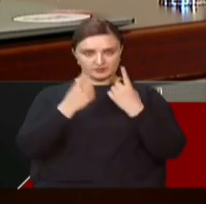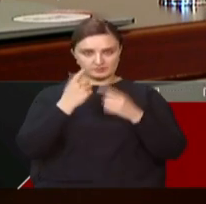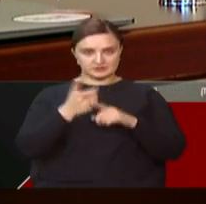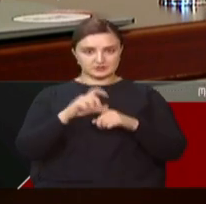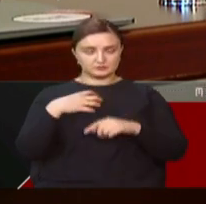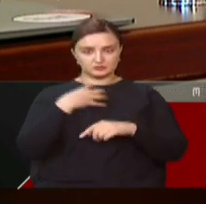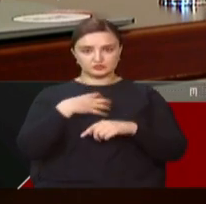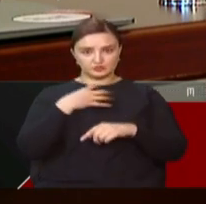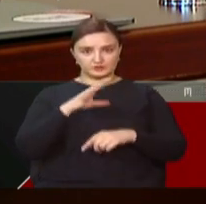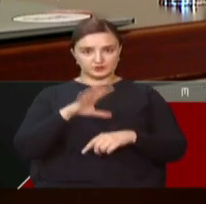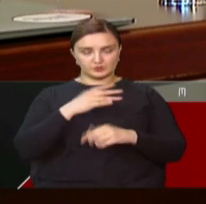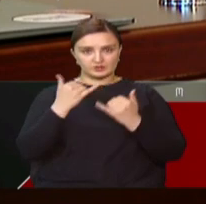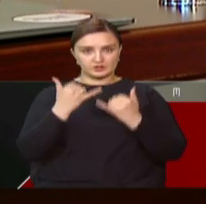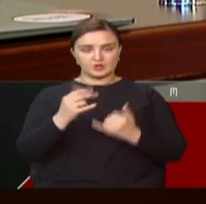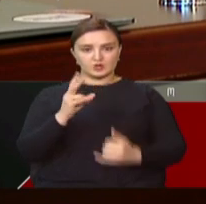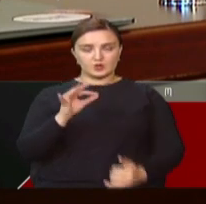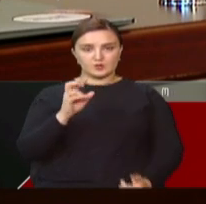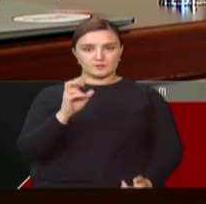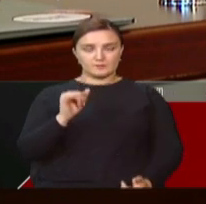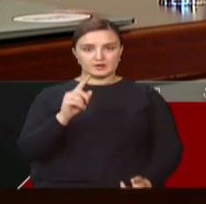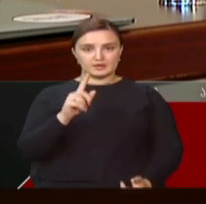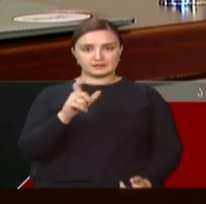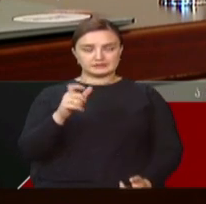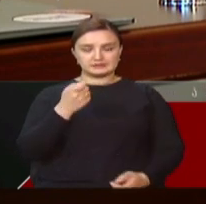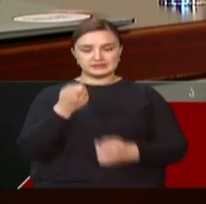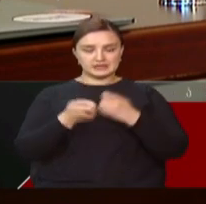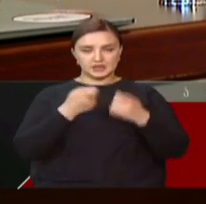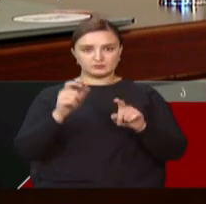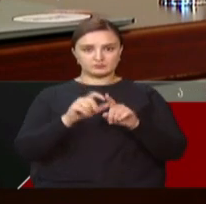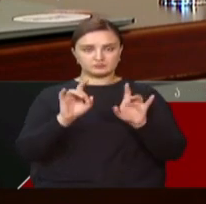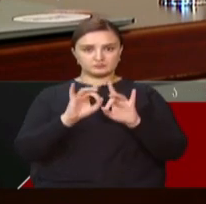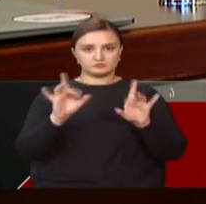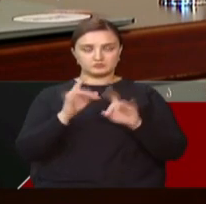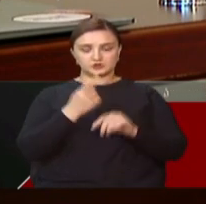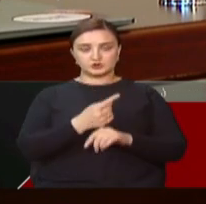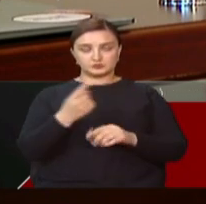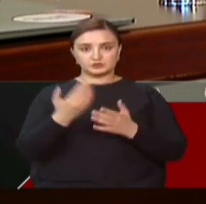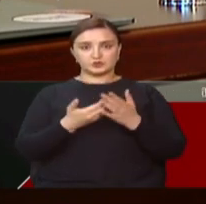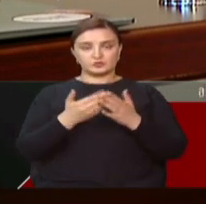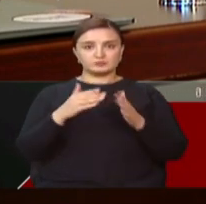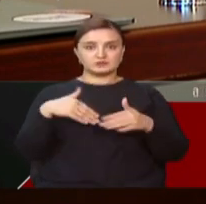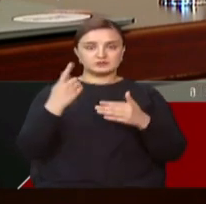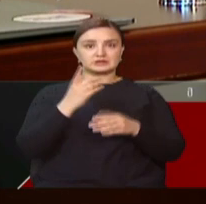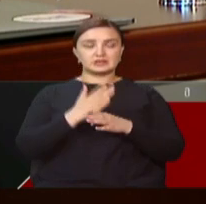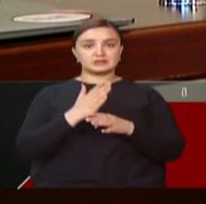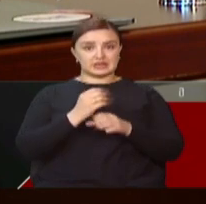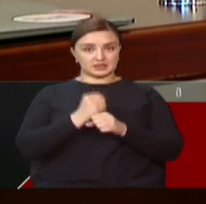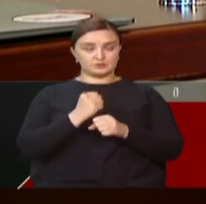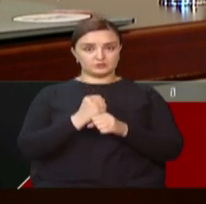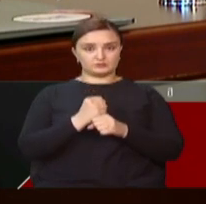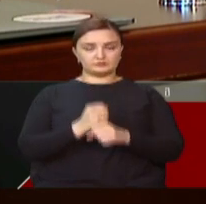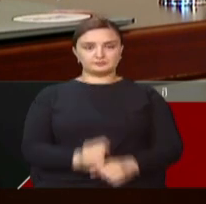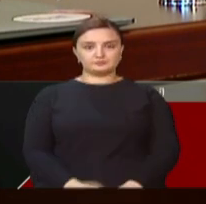ძალიან მნიშვნელოვანი იყო. დღეს ირაკლი კობახიძემ დეტალურად ისაუბრა თითოეული რეკომენდაციის მიმართულებით, რა არის გაკეთებული, მათ შორის რა არის